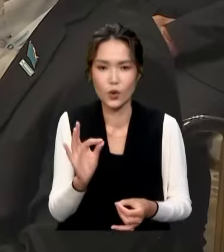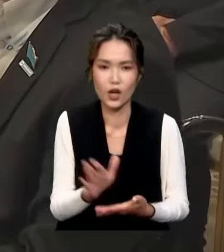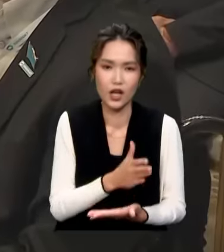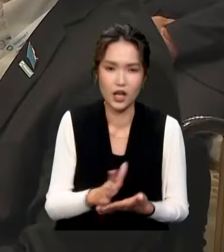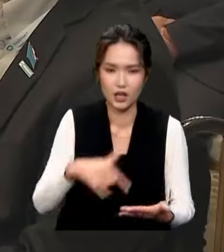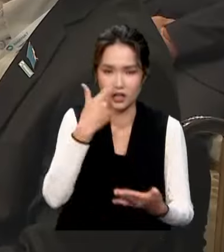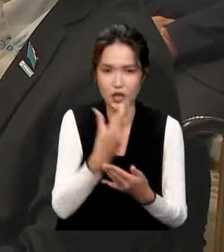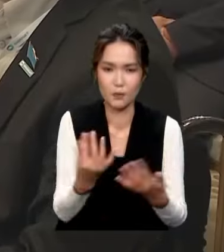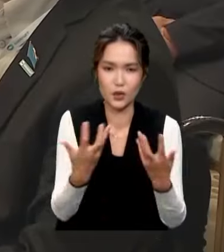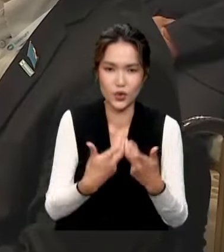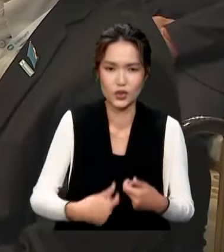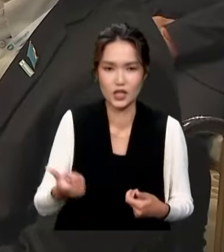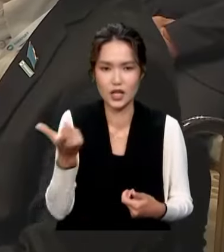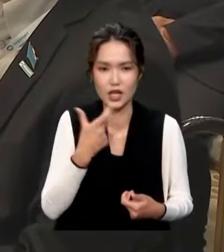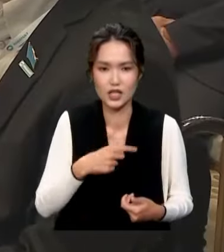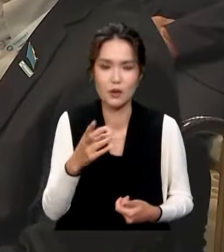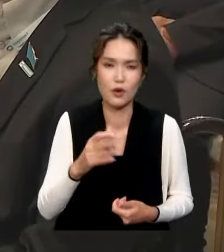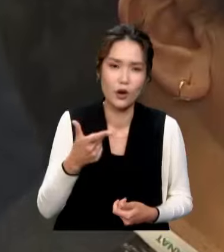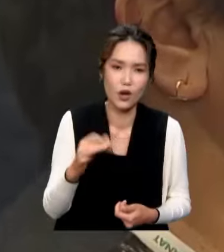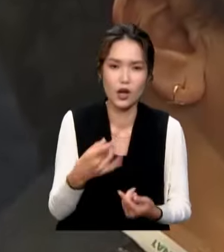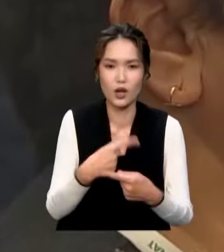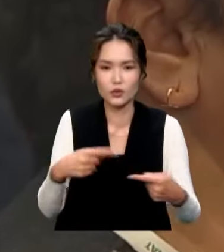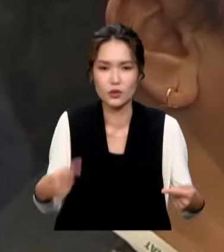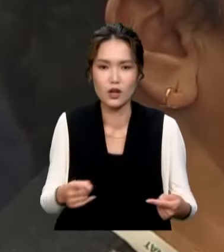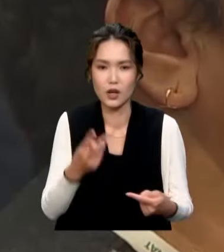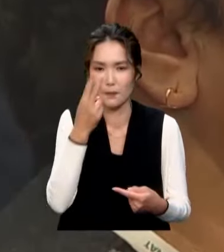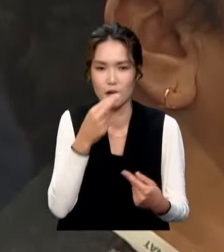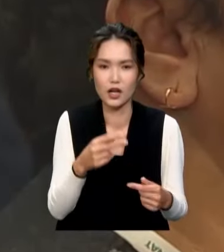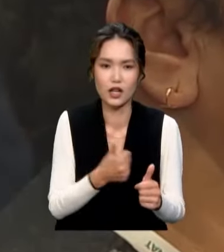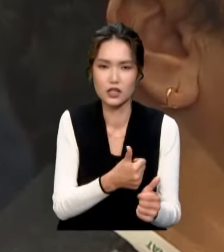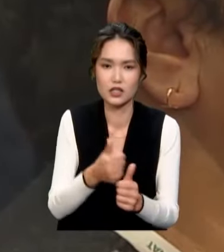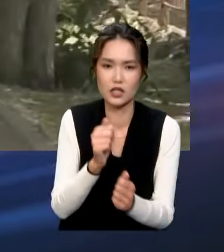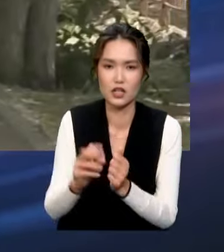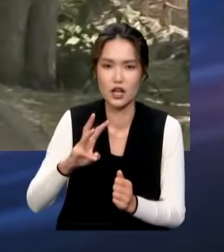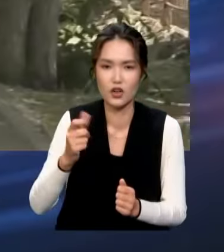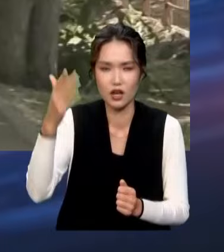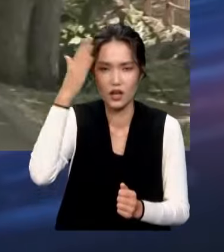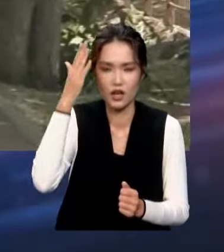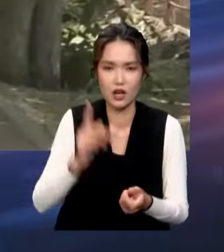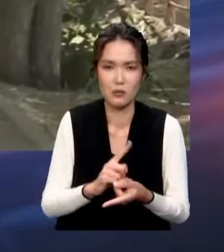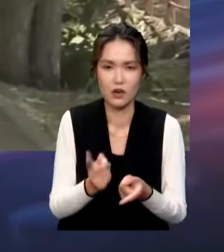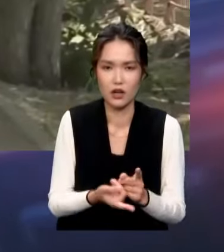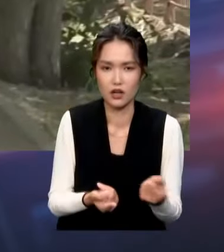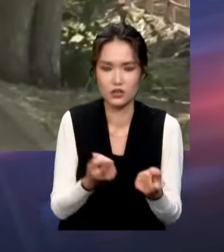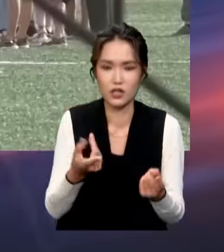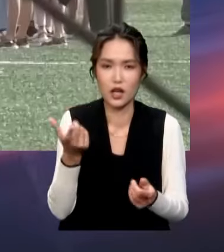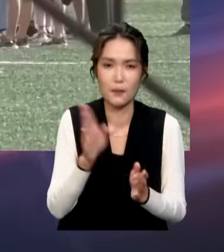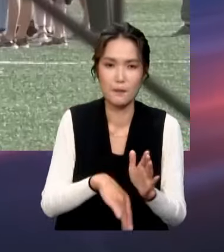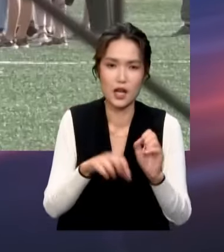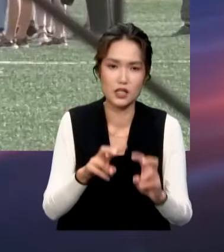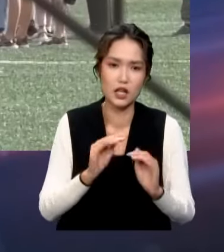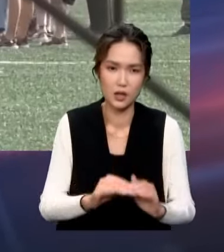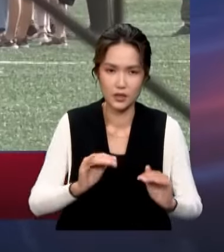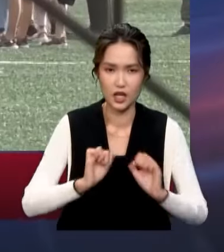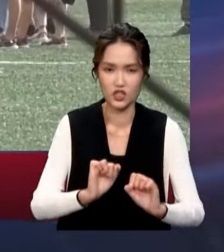санайтын, кейбір адамдар әкімнің әр қадамын аңдуды әдетке айналдырды. Президент подчеркнул, что безопасность детей, защита